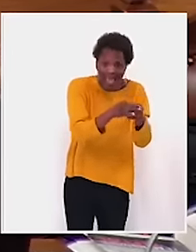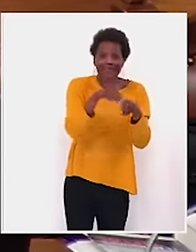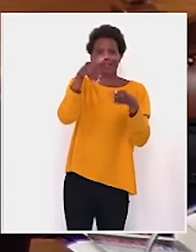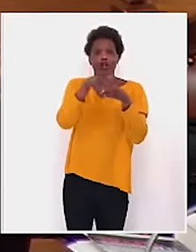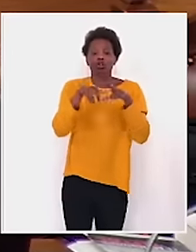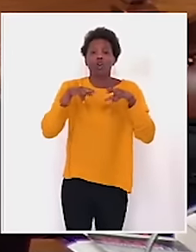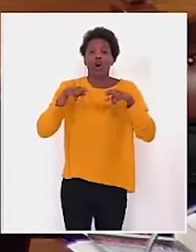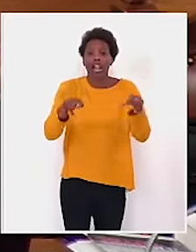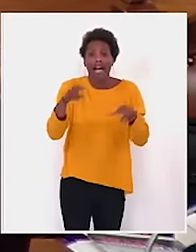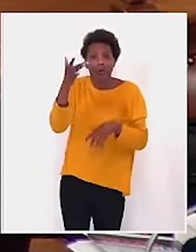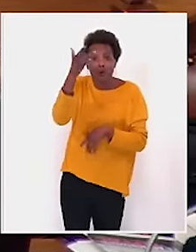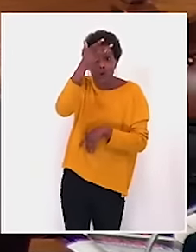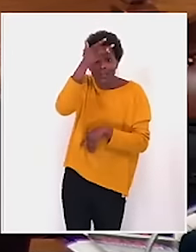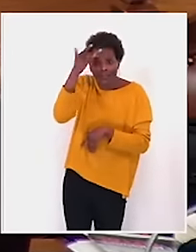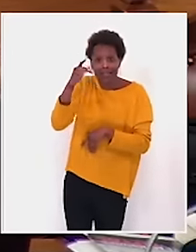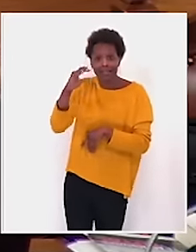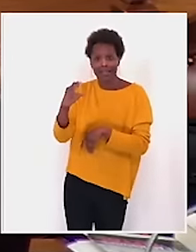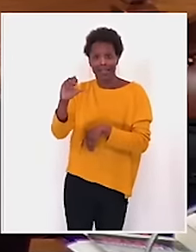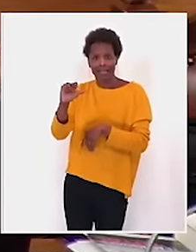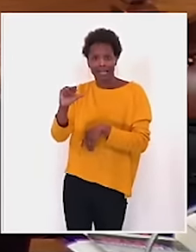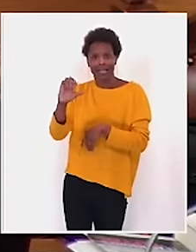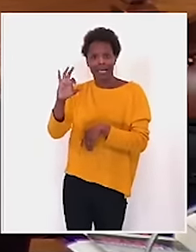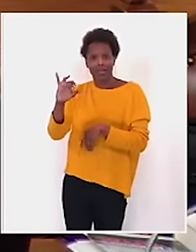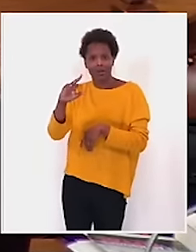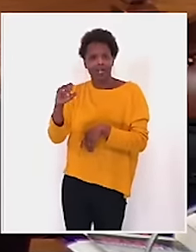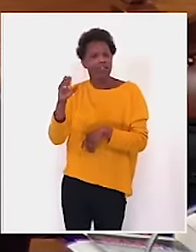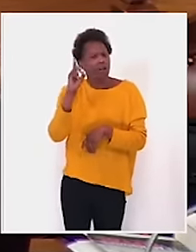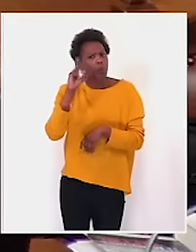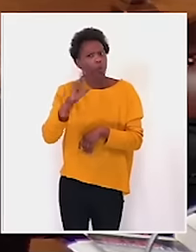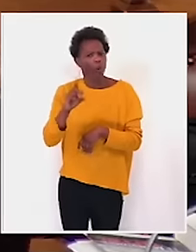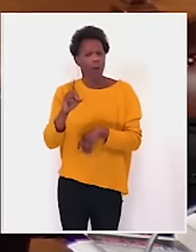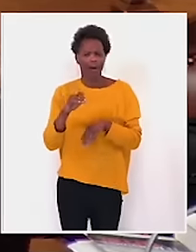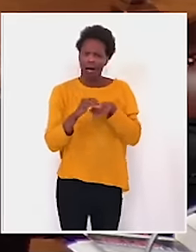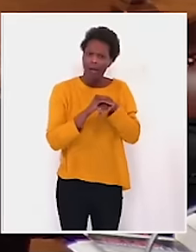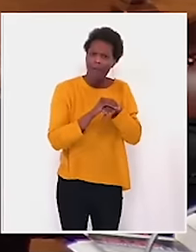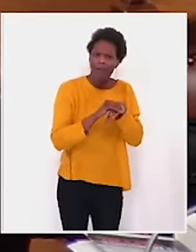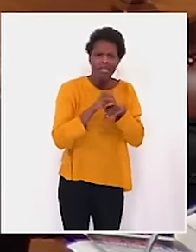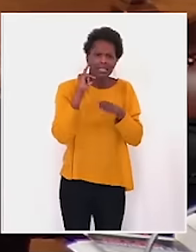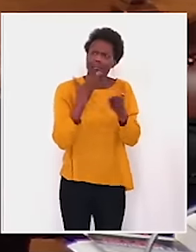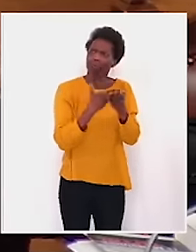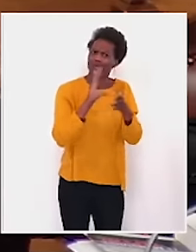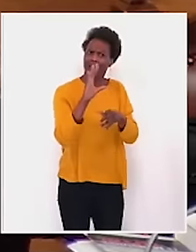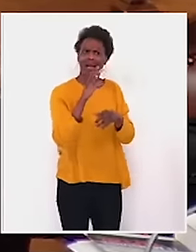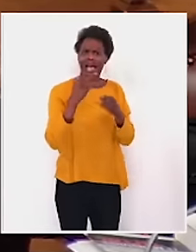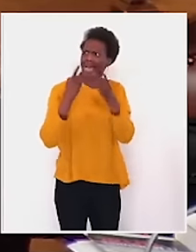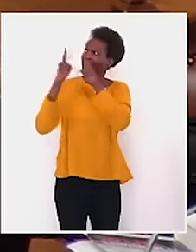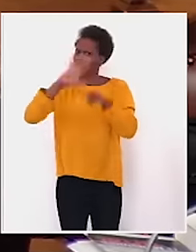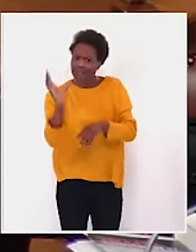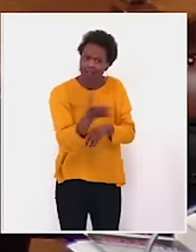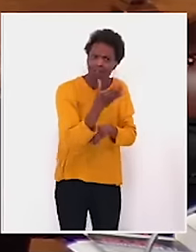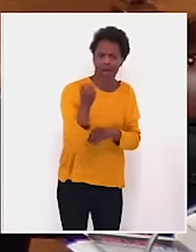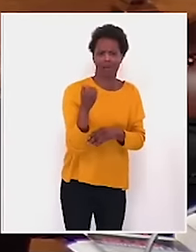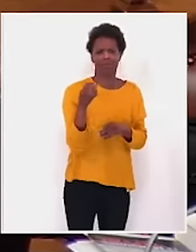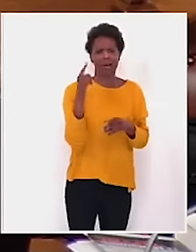pas avoir une politique qui vise à réutiliser ça, à voir avec les propriétaires, à voir avec les commerçants, la manière de pouvoir utiliser